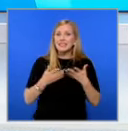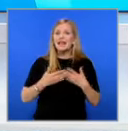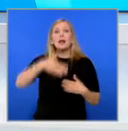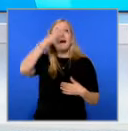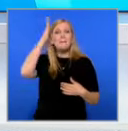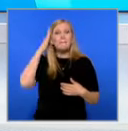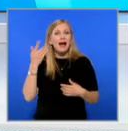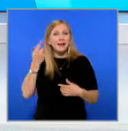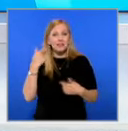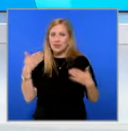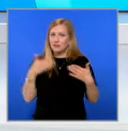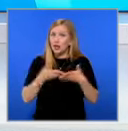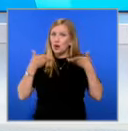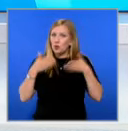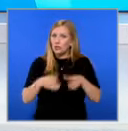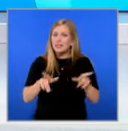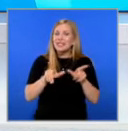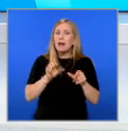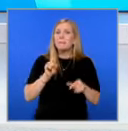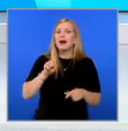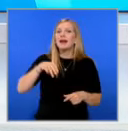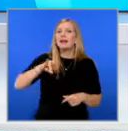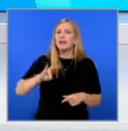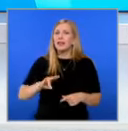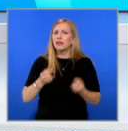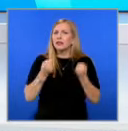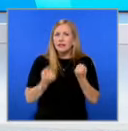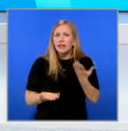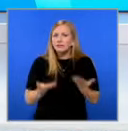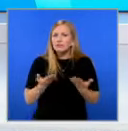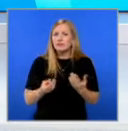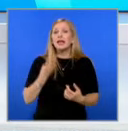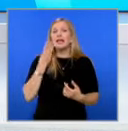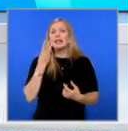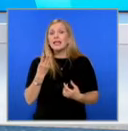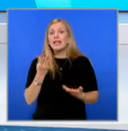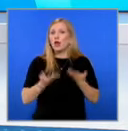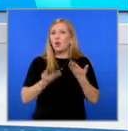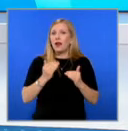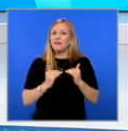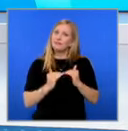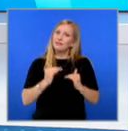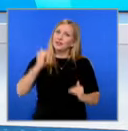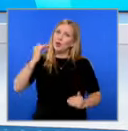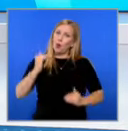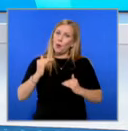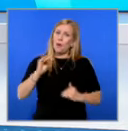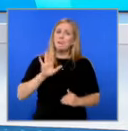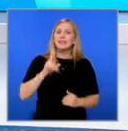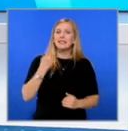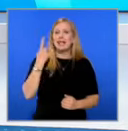майка късно снощи роди се мартин който тежи 3 кг и 700 г и е висок 51